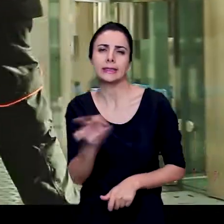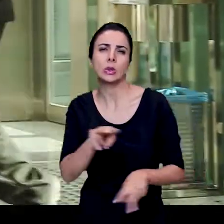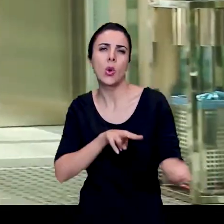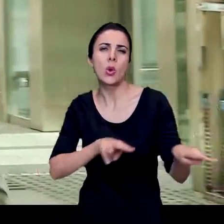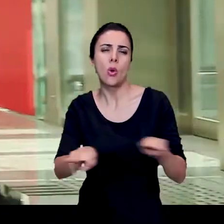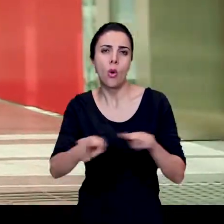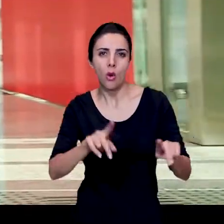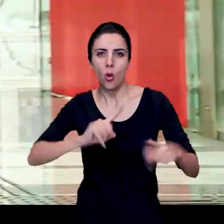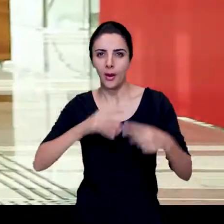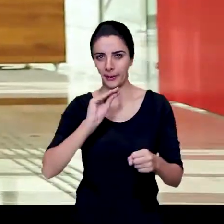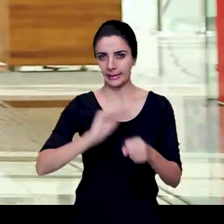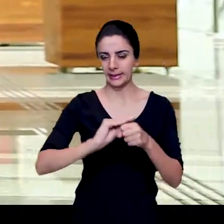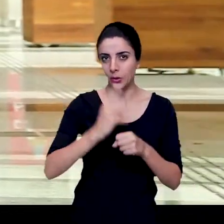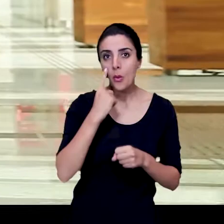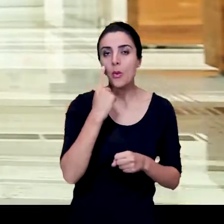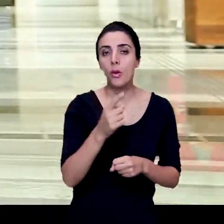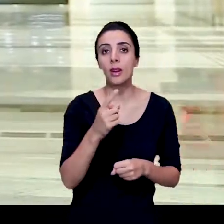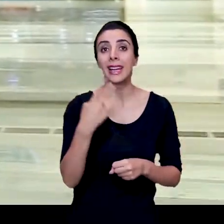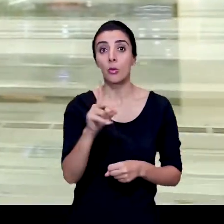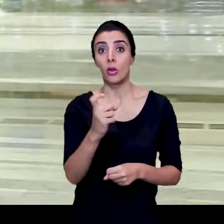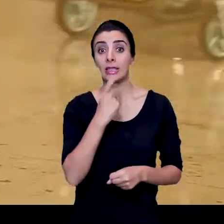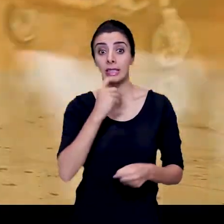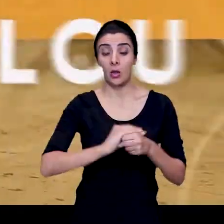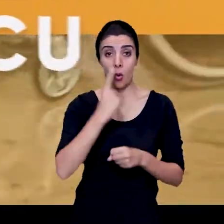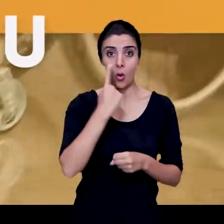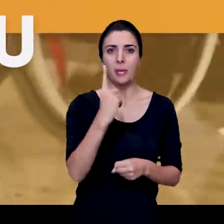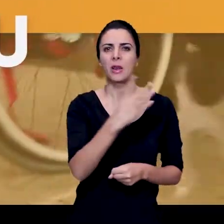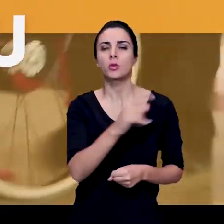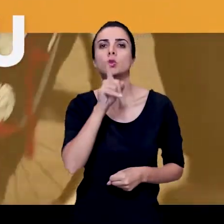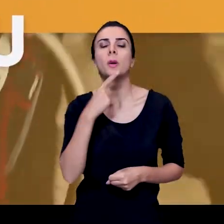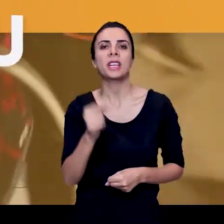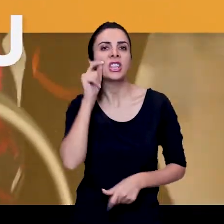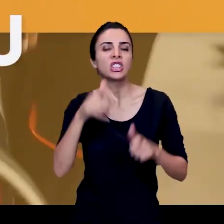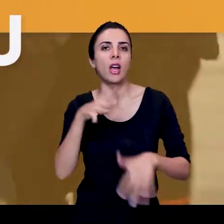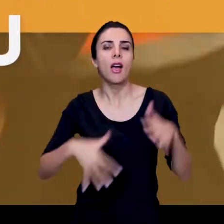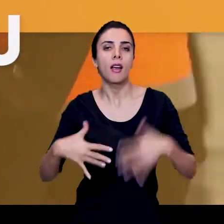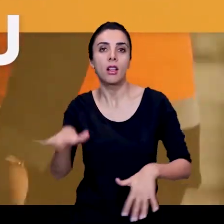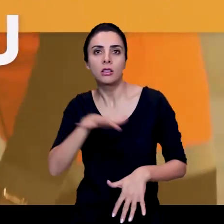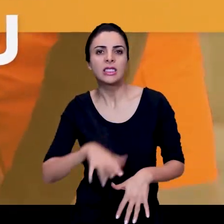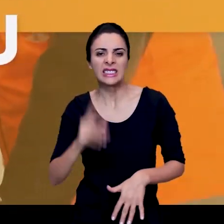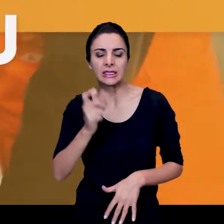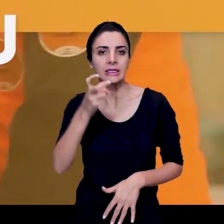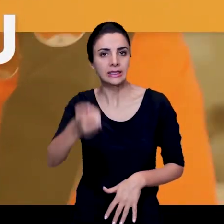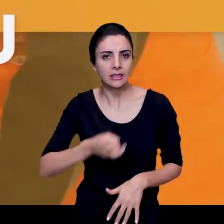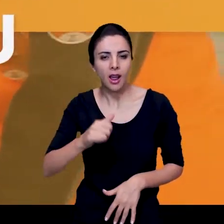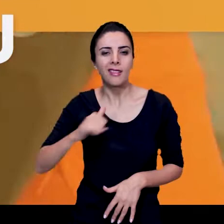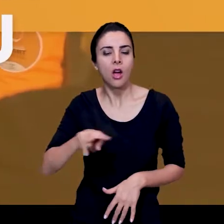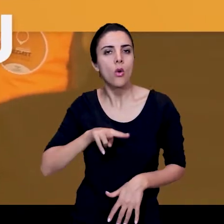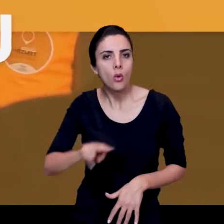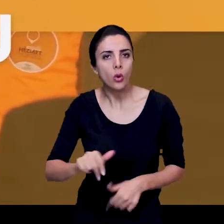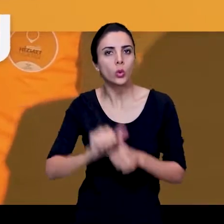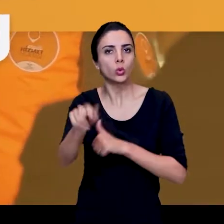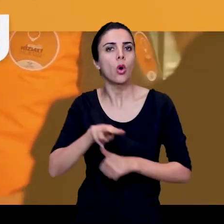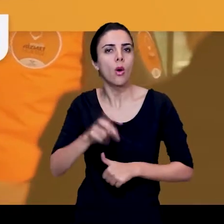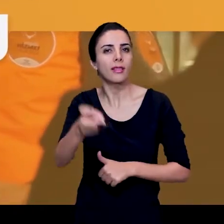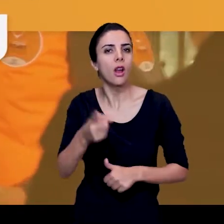vatandaşlarımızın ücretsiz seyahat etmesi yönetmeliği kapsamında 2019 yılında 1 milyon 100 bin engelli yolcunun YHT, anhat